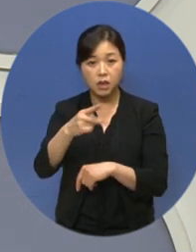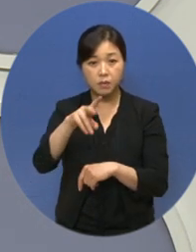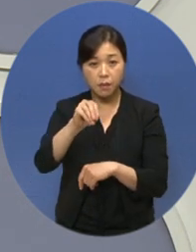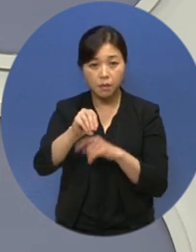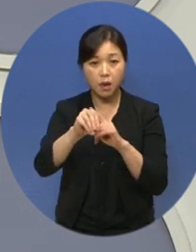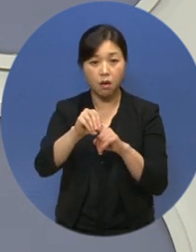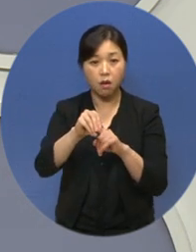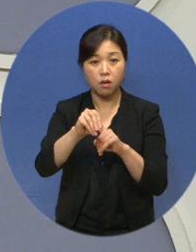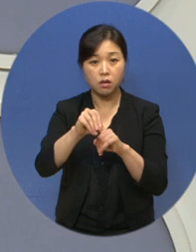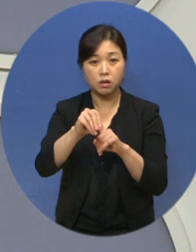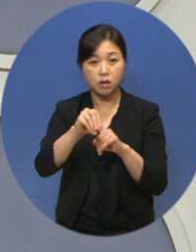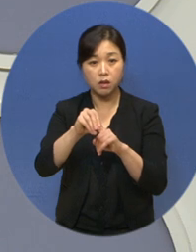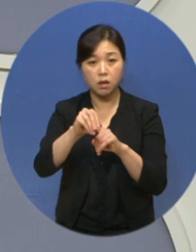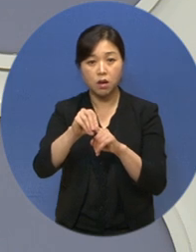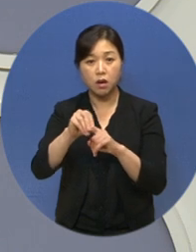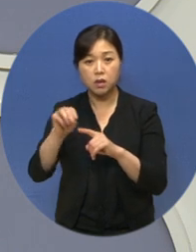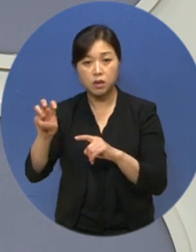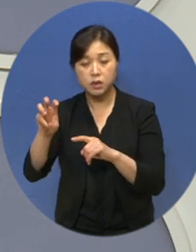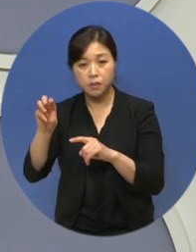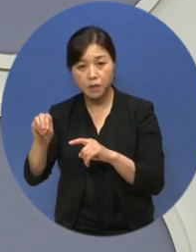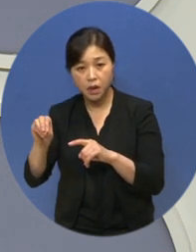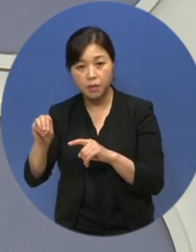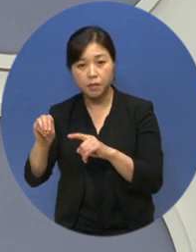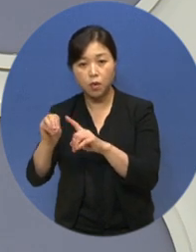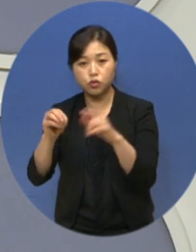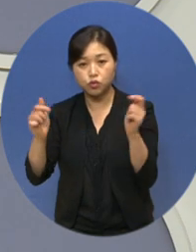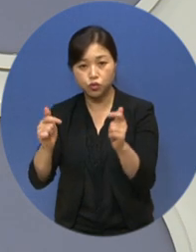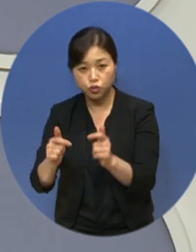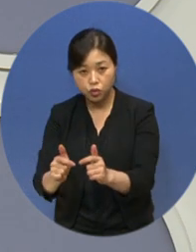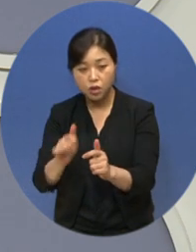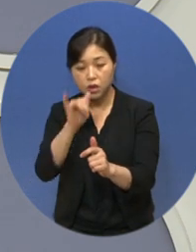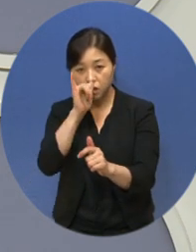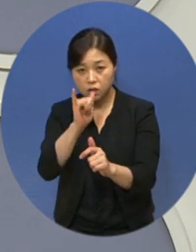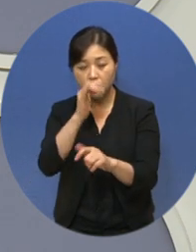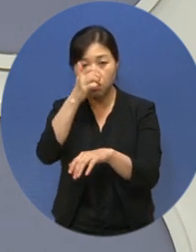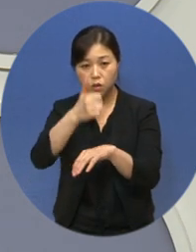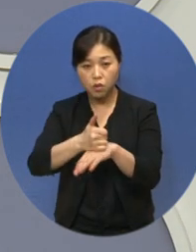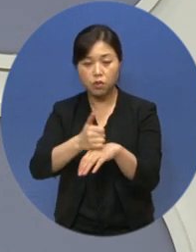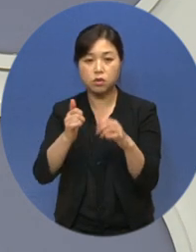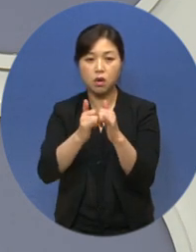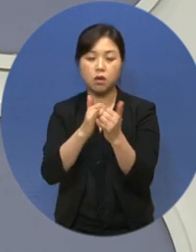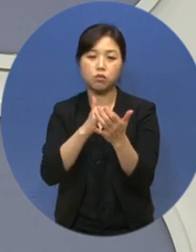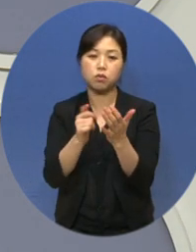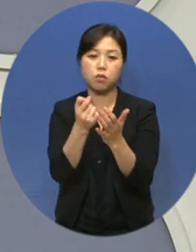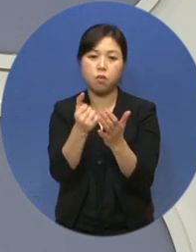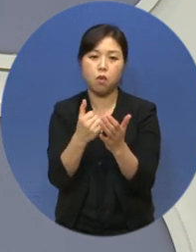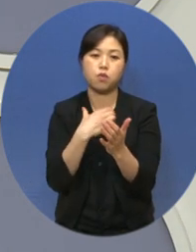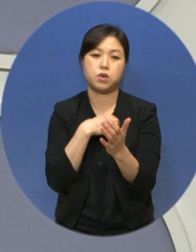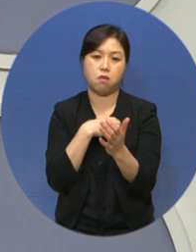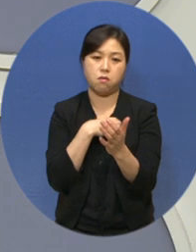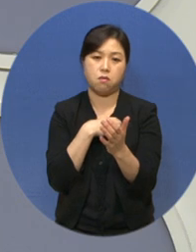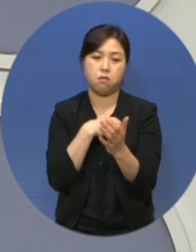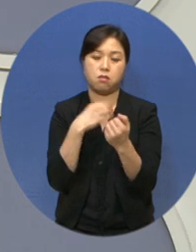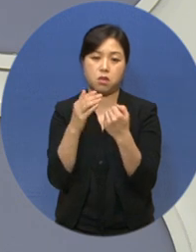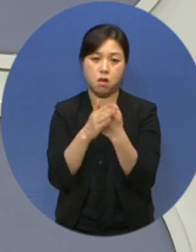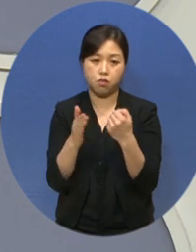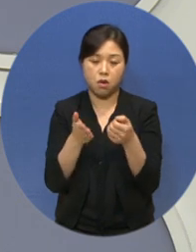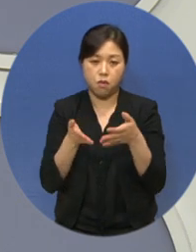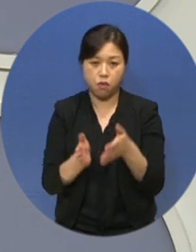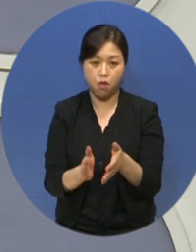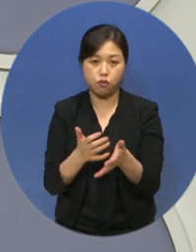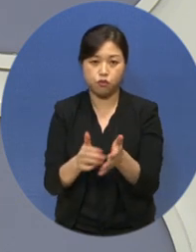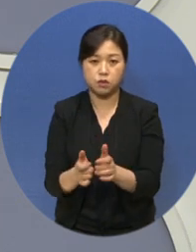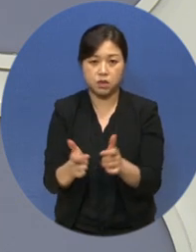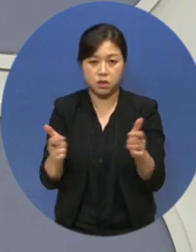도저히 여러가지 인구 소멸 위기에 빠질 수 밖에 없는 상황이 때문에 저출산 문제를 해결하는 것도 우리 사이가 지속